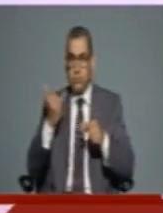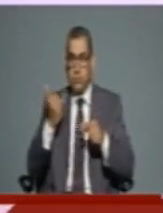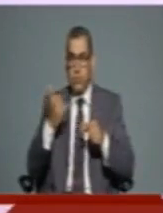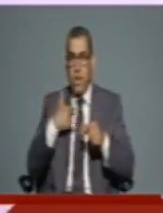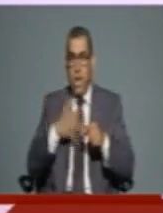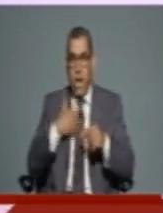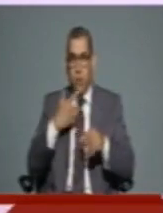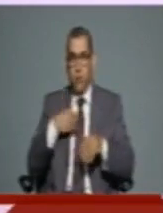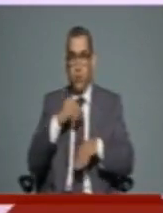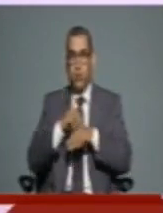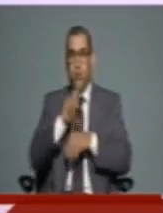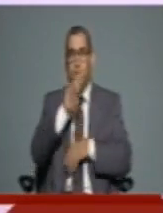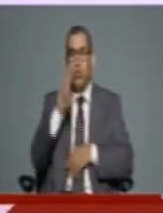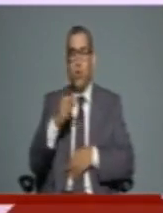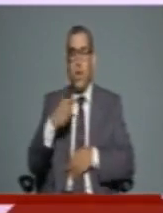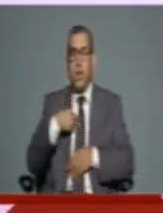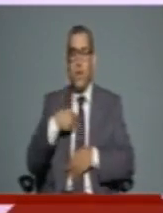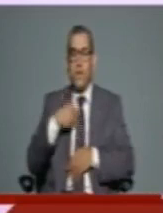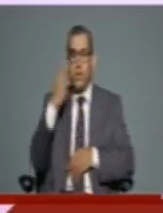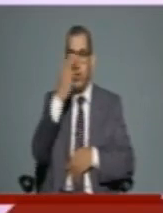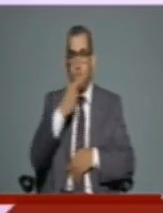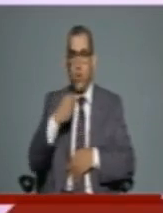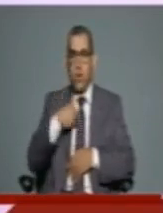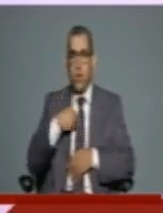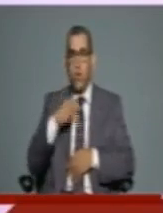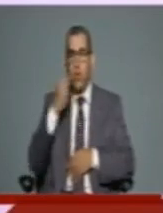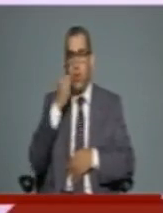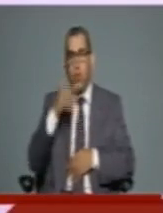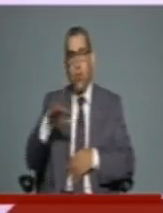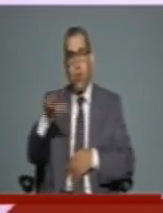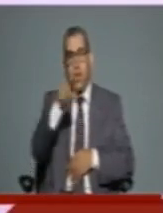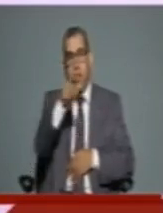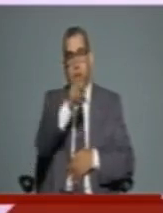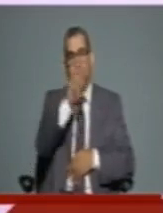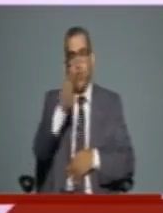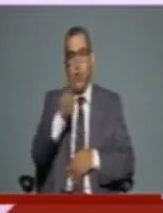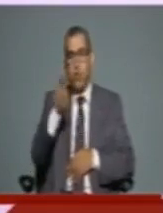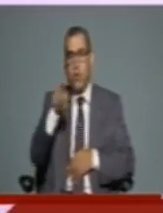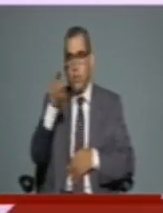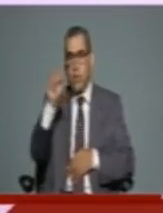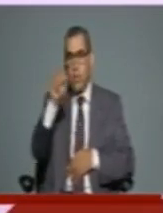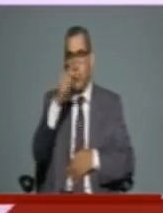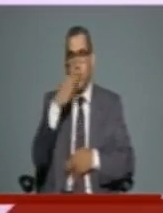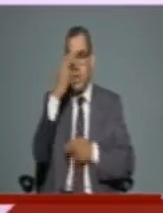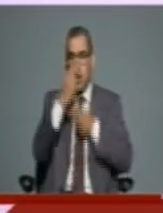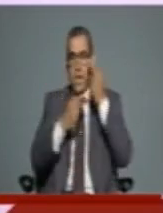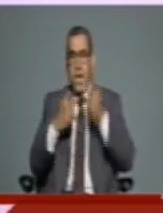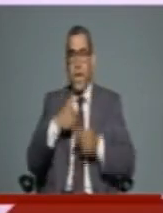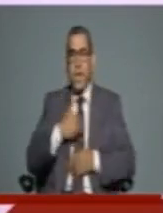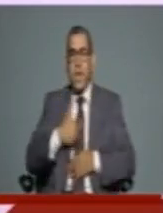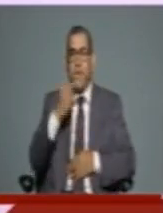أسأل نفسي وكل منا يسأل نفسه وكل مواطن يسأل نفسه،